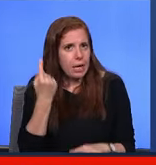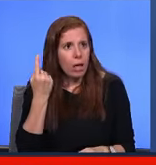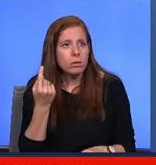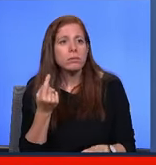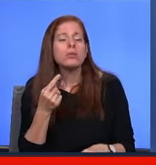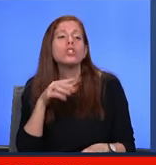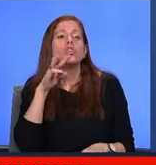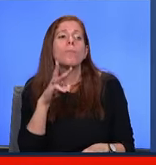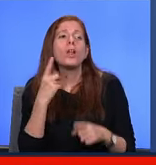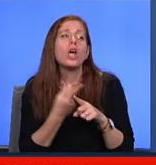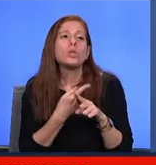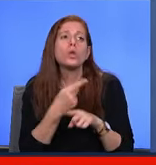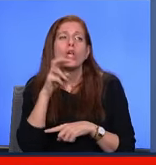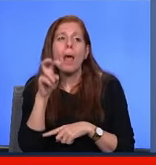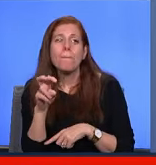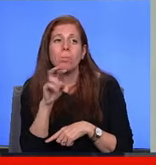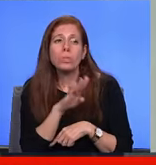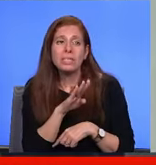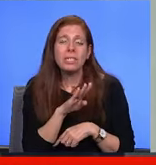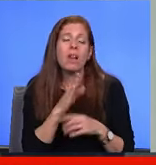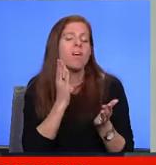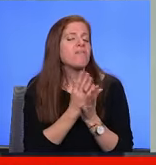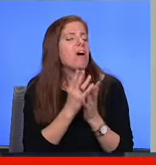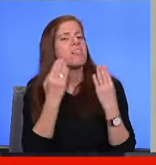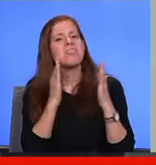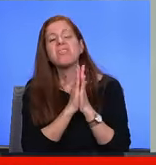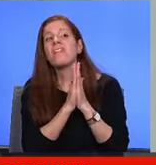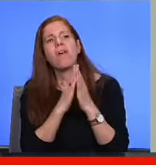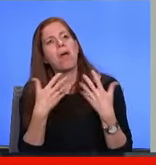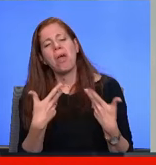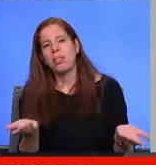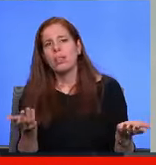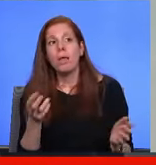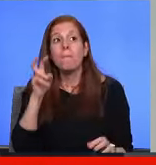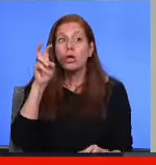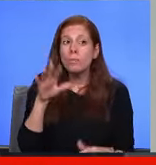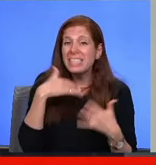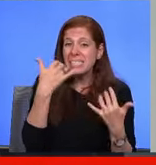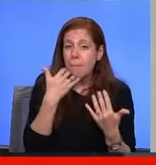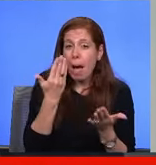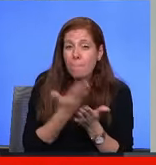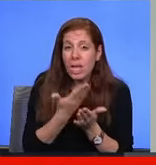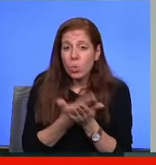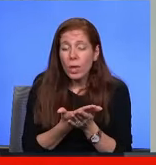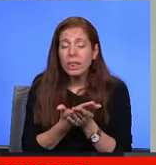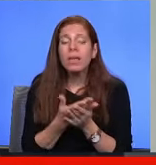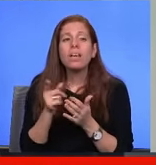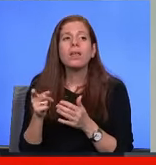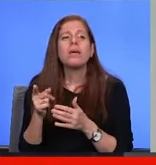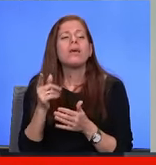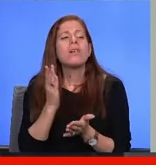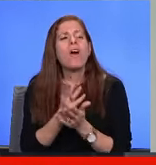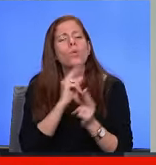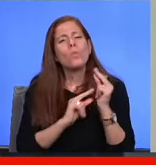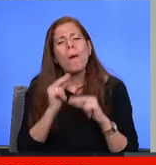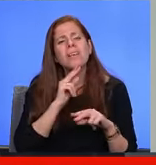שנמצאת בשבי, כבר היא בתקווה. מה שעמית סוסנה סיפרה בעדות, כבר דובר על זה לפני